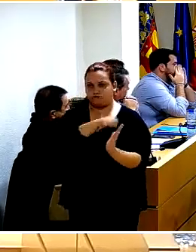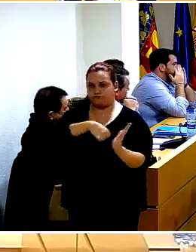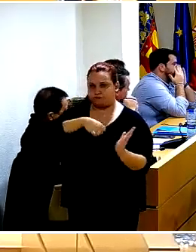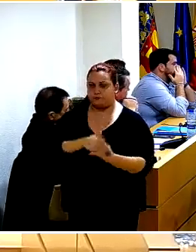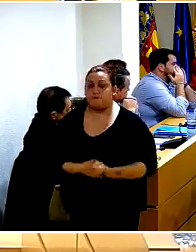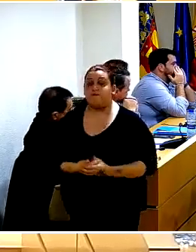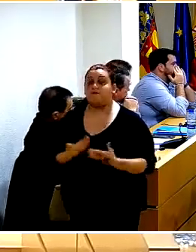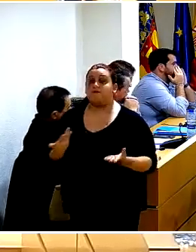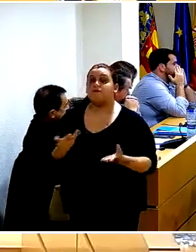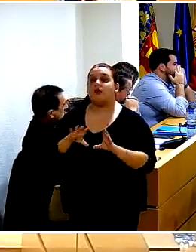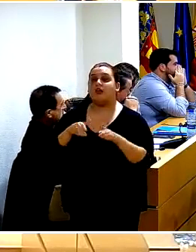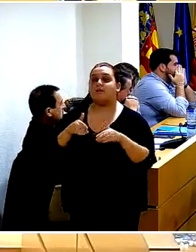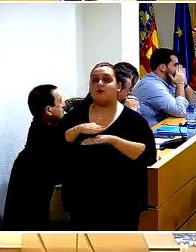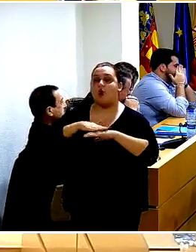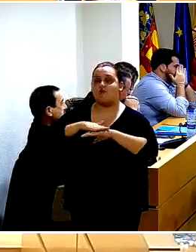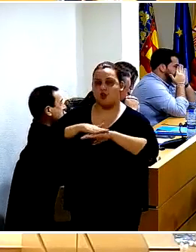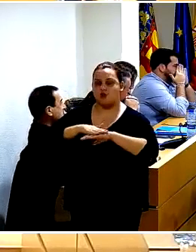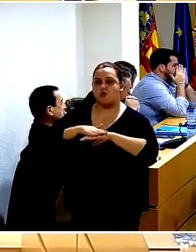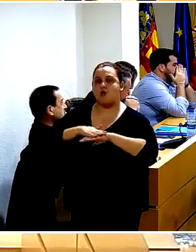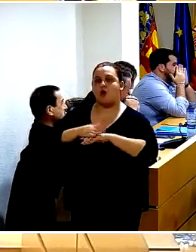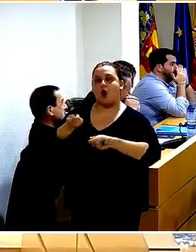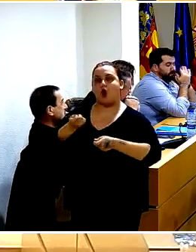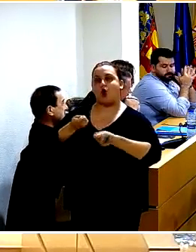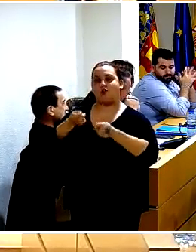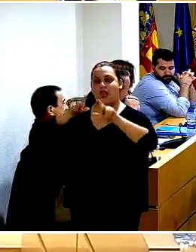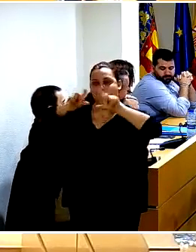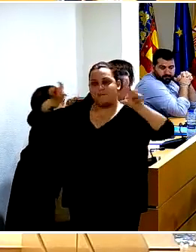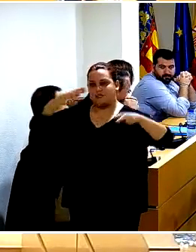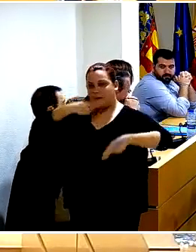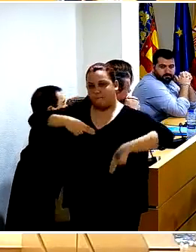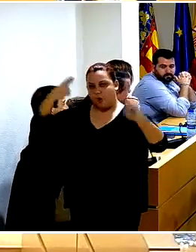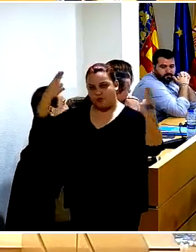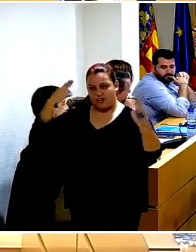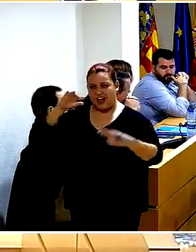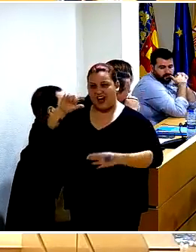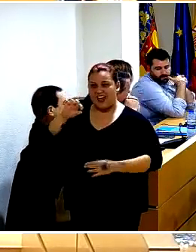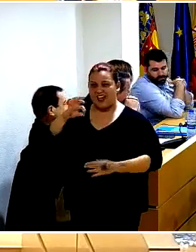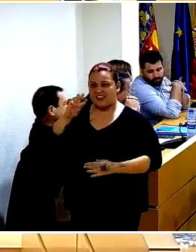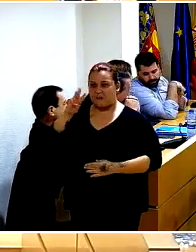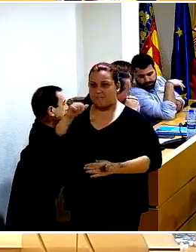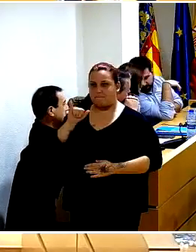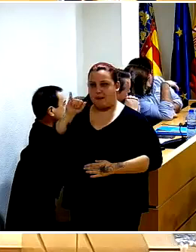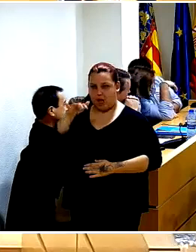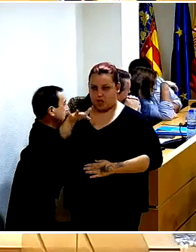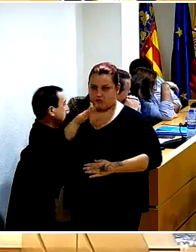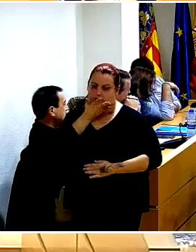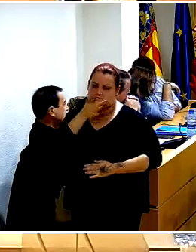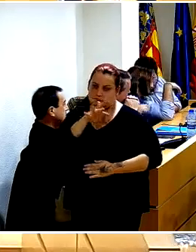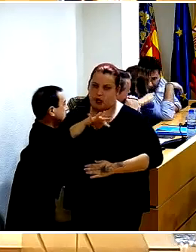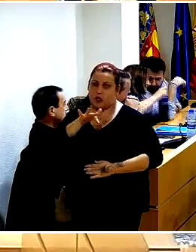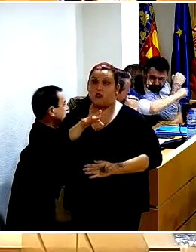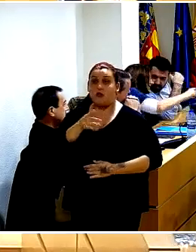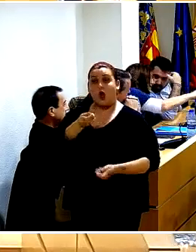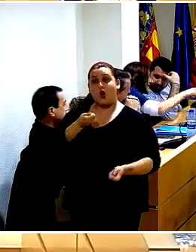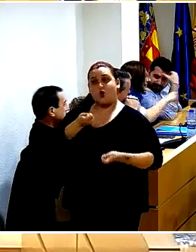govern coordina la empresa pública Espai, s'encarrega també de la gestió i la coordinació de